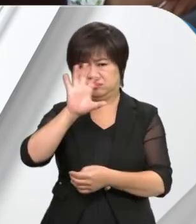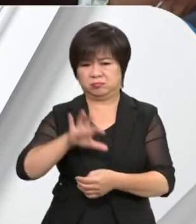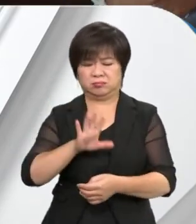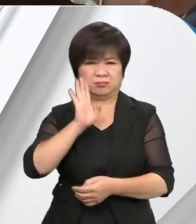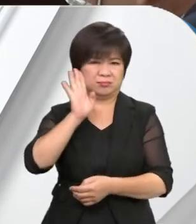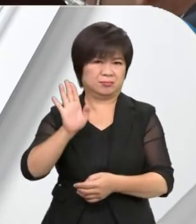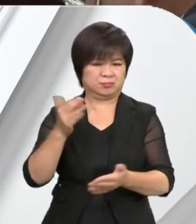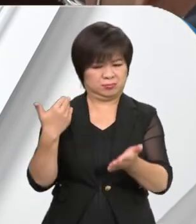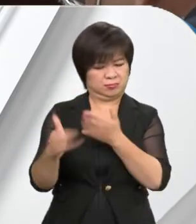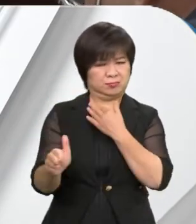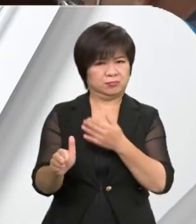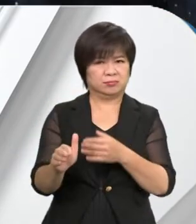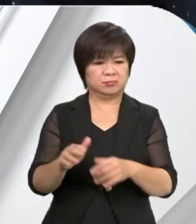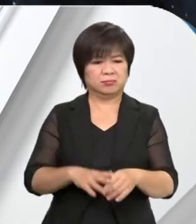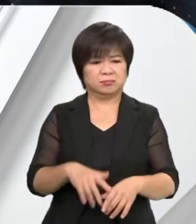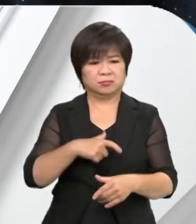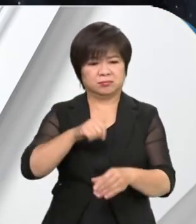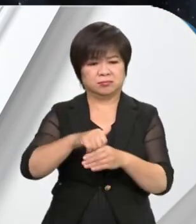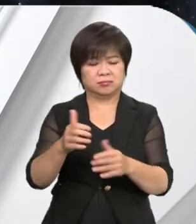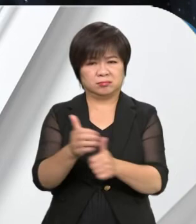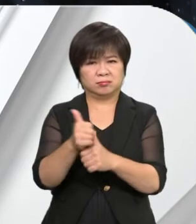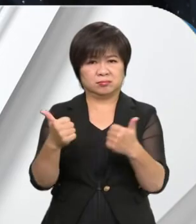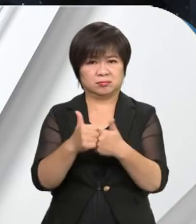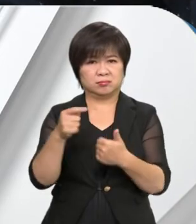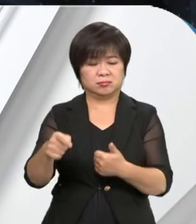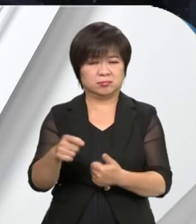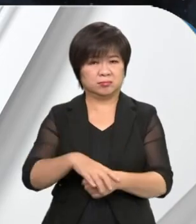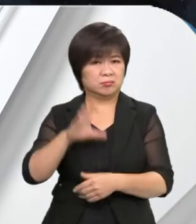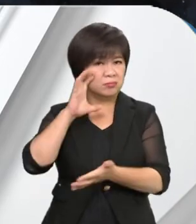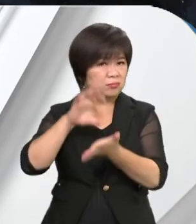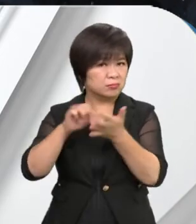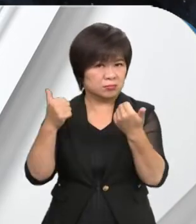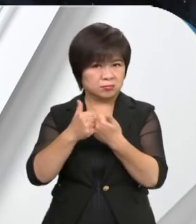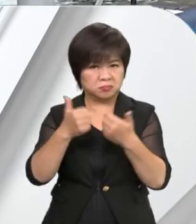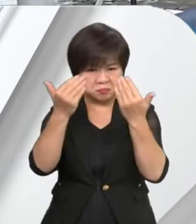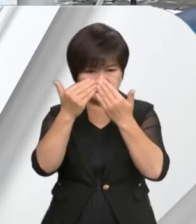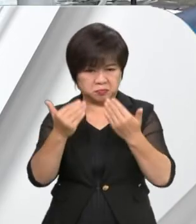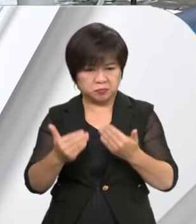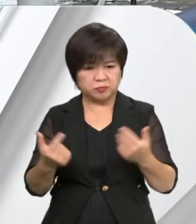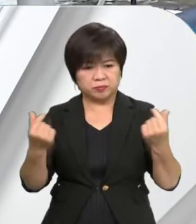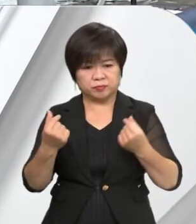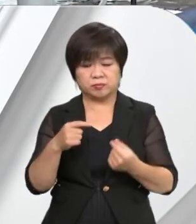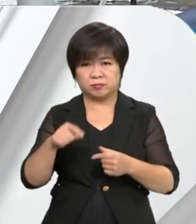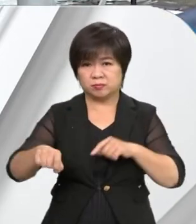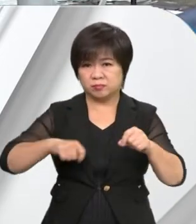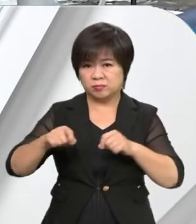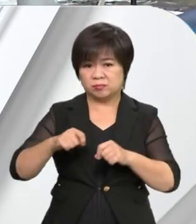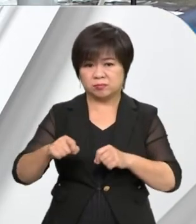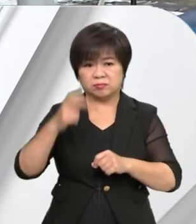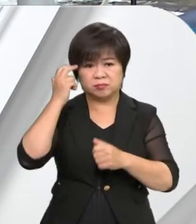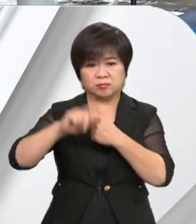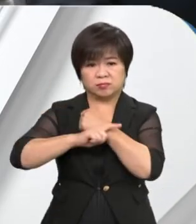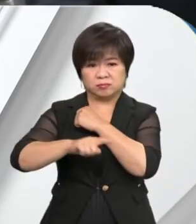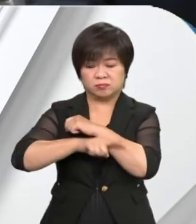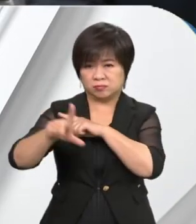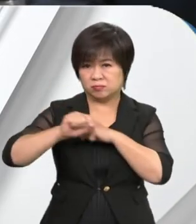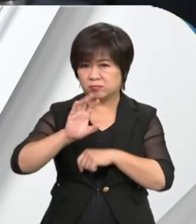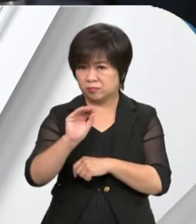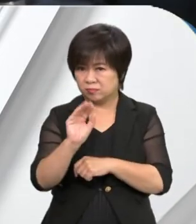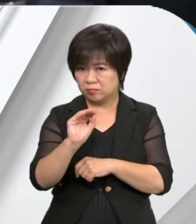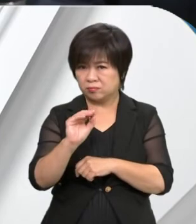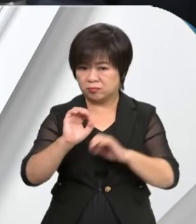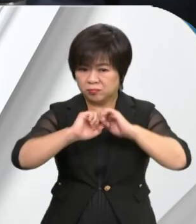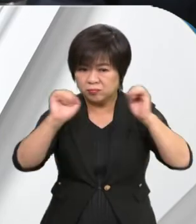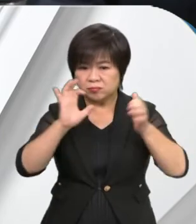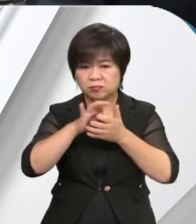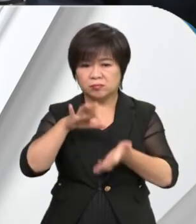切。中线非派一般反来猪公投谈真，而查清楚的争议包含，也就按呢还没合乎宪法规定，同了解提